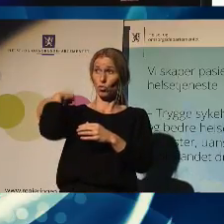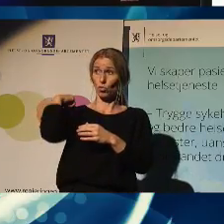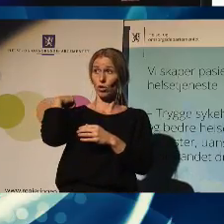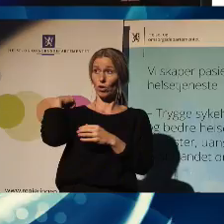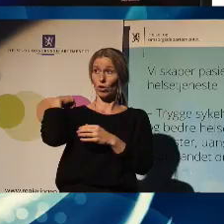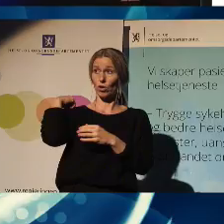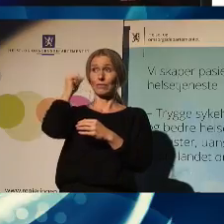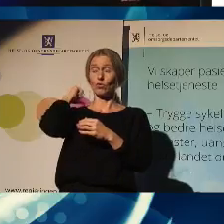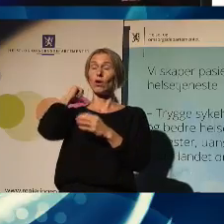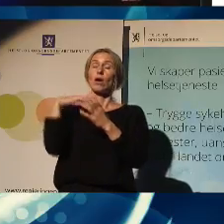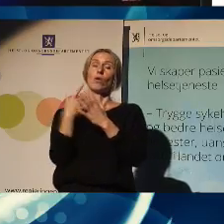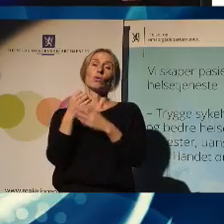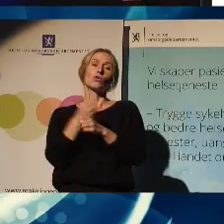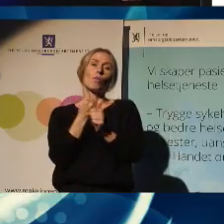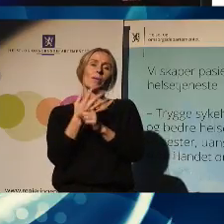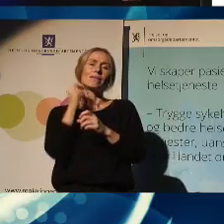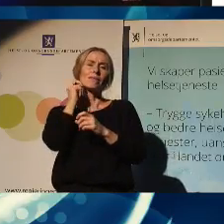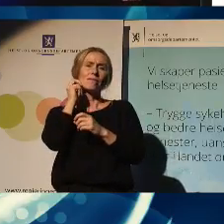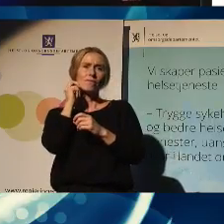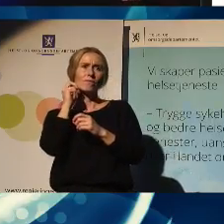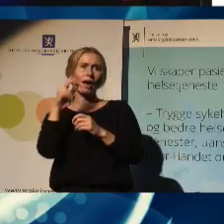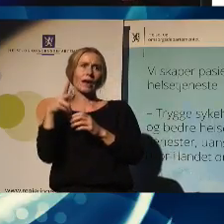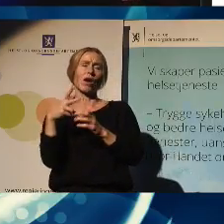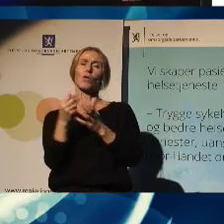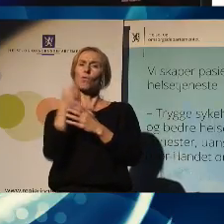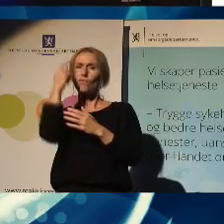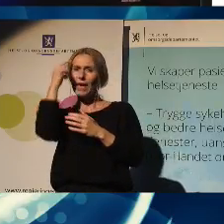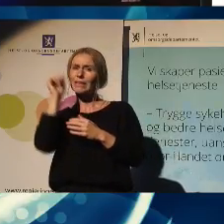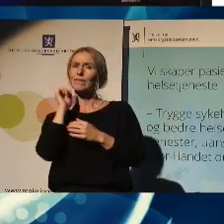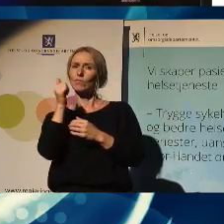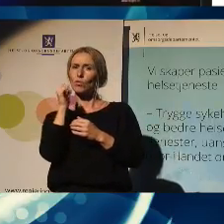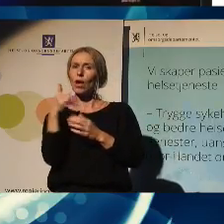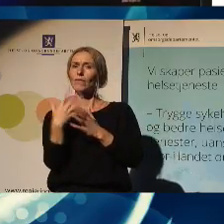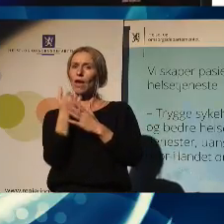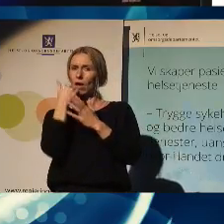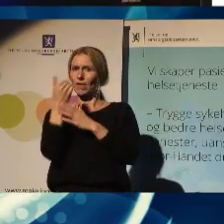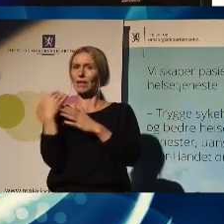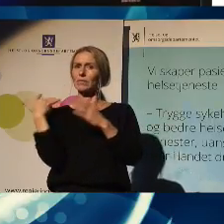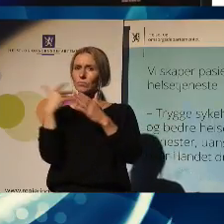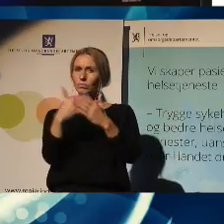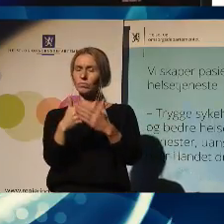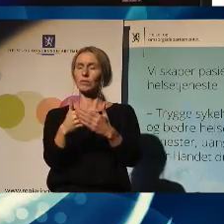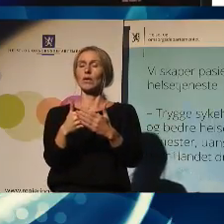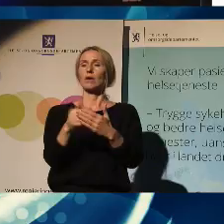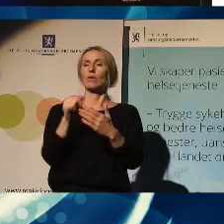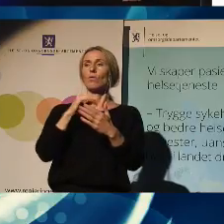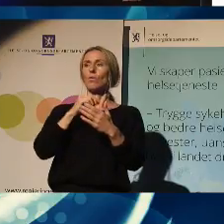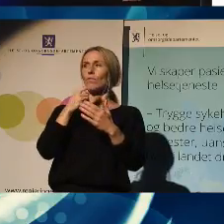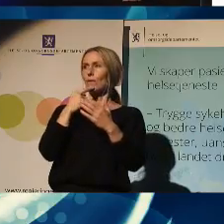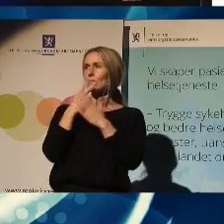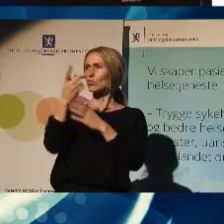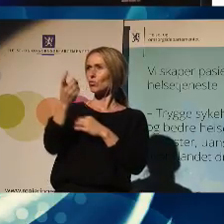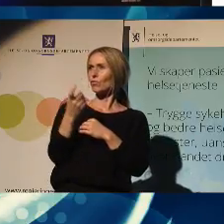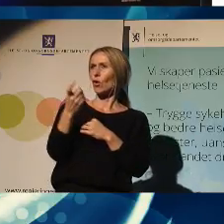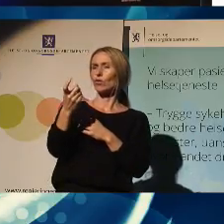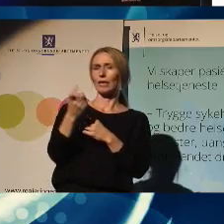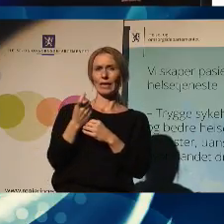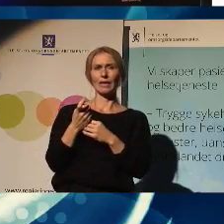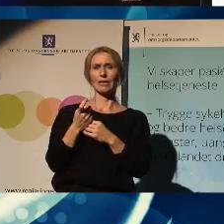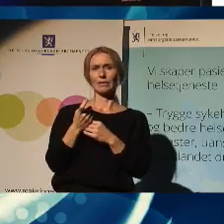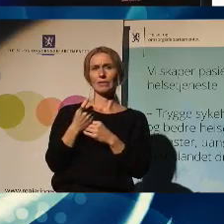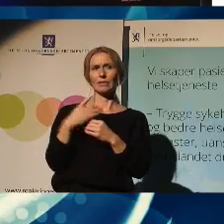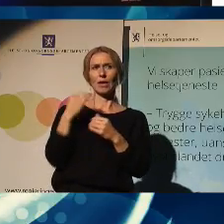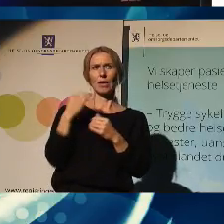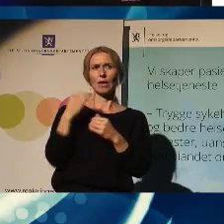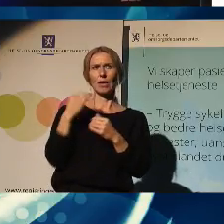her og vet hvordan dette har vært og hvilke utfordringer det har